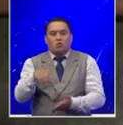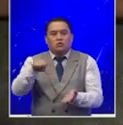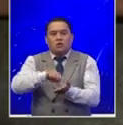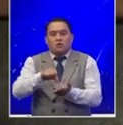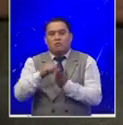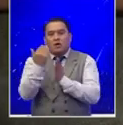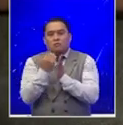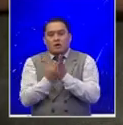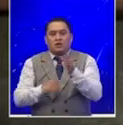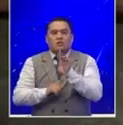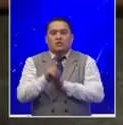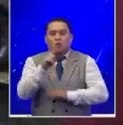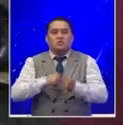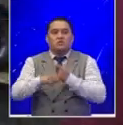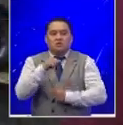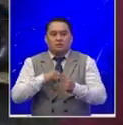участниками программы «Бастау бизнес».